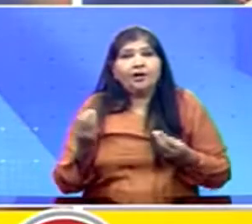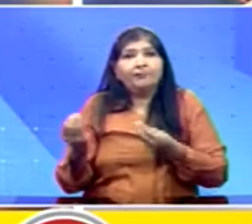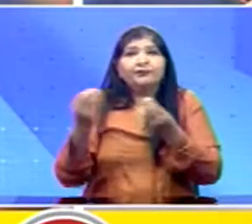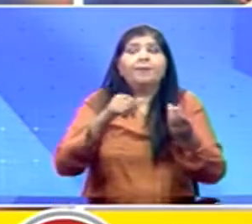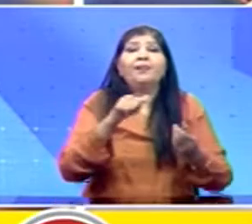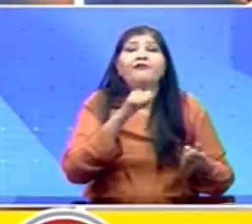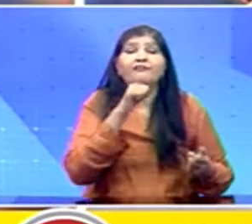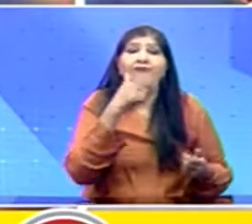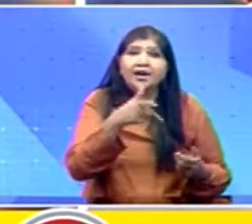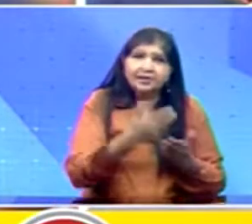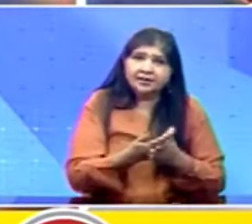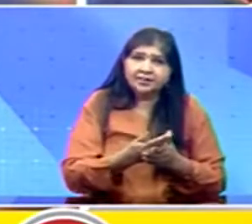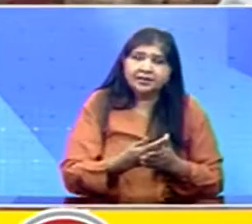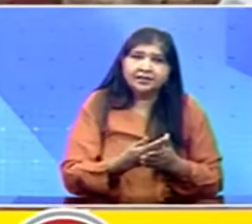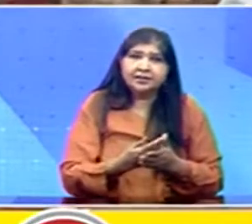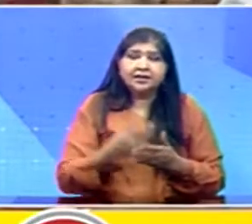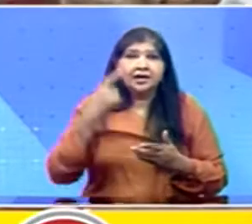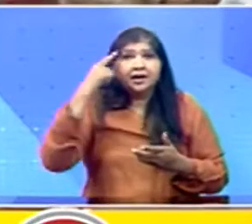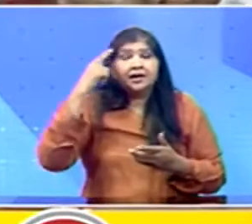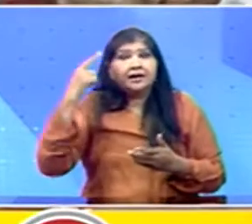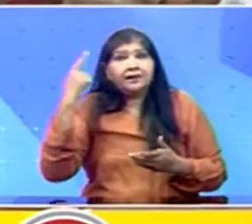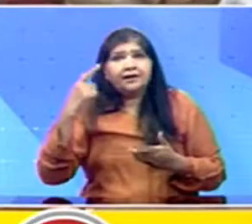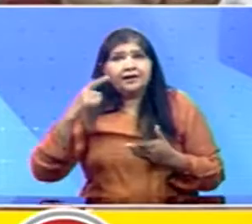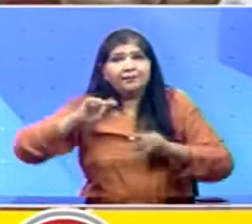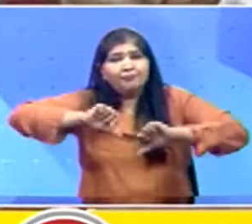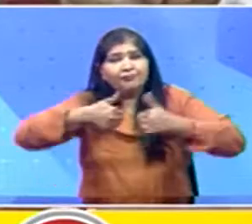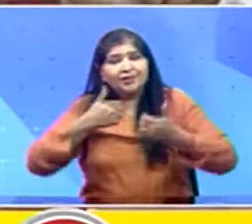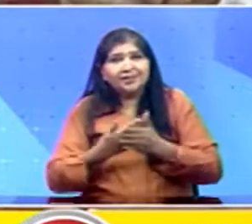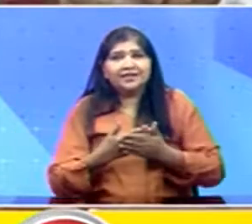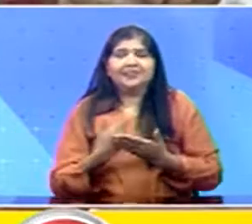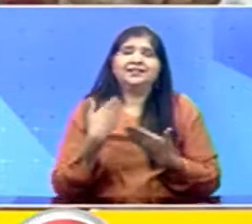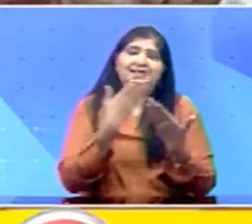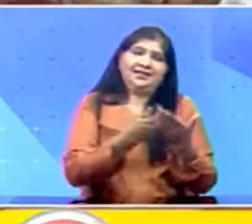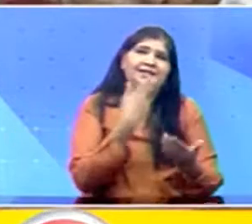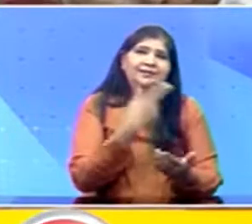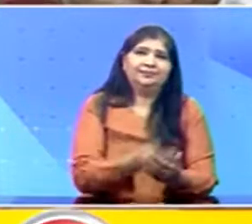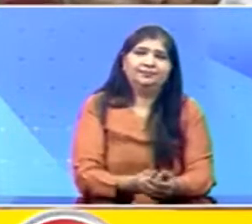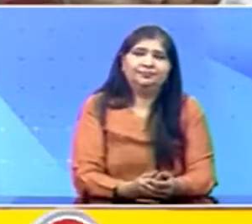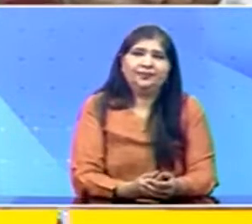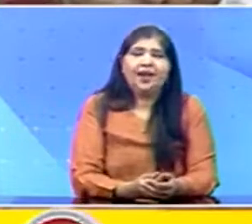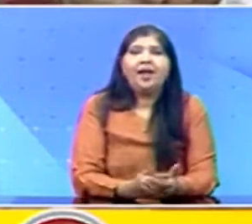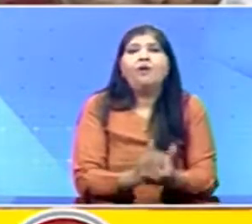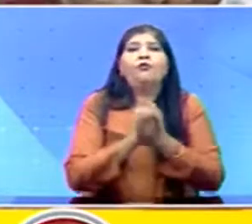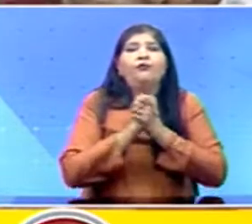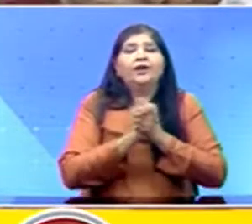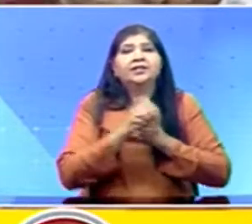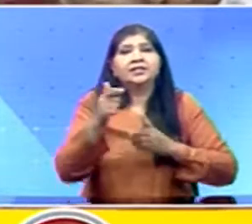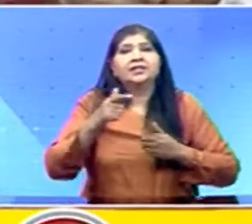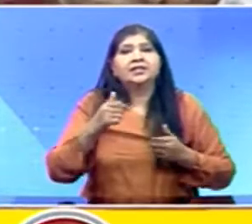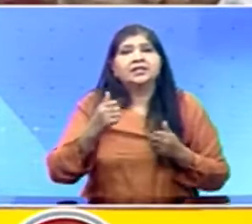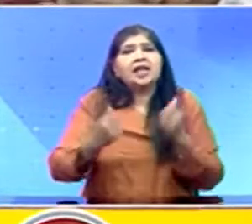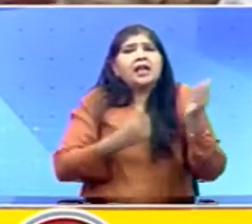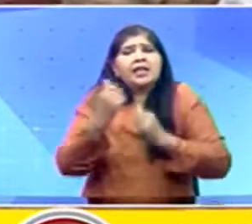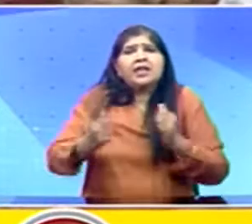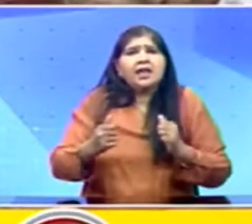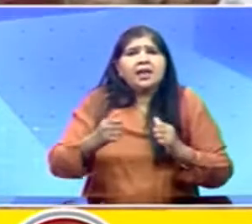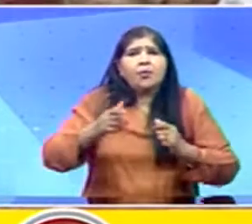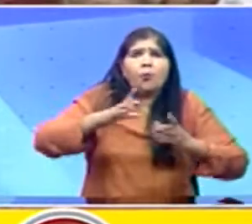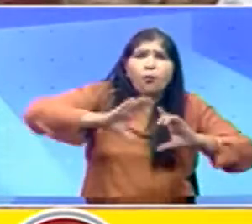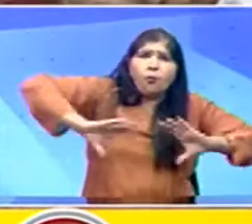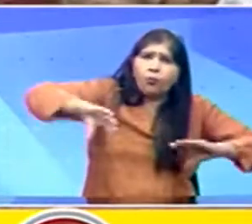पापा का सपना सच करके दिखाया है साथियों खेल जगत में